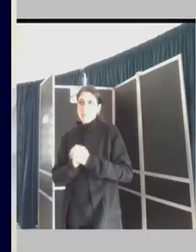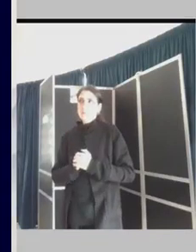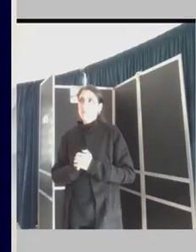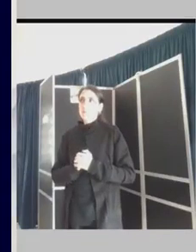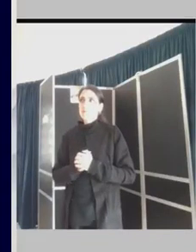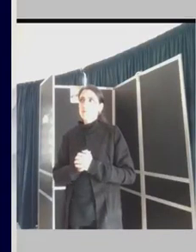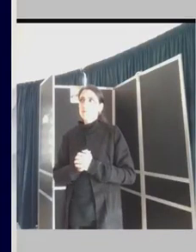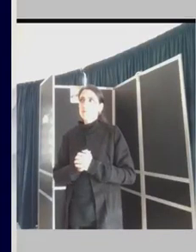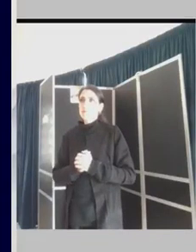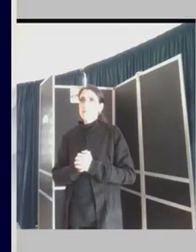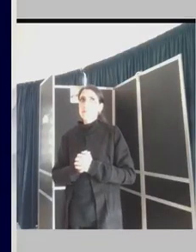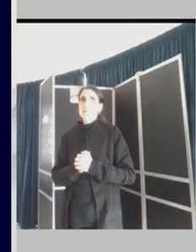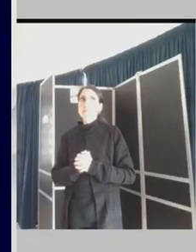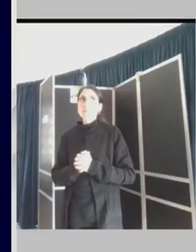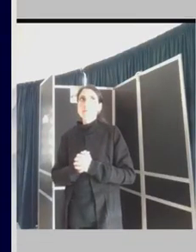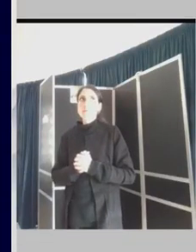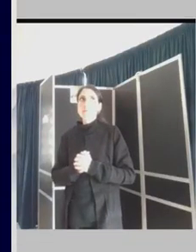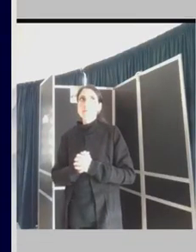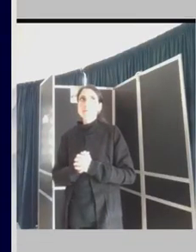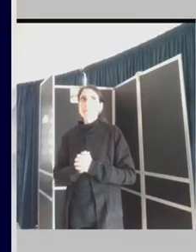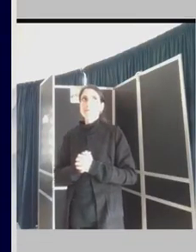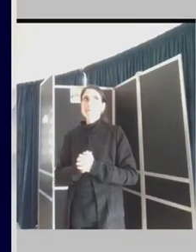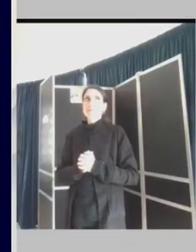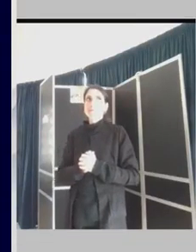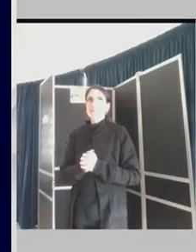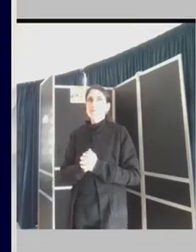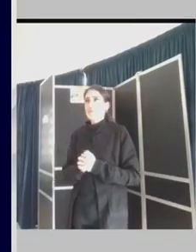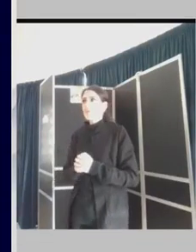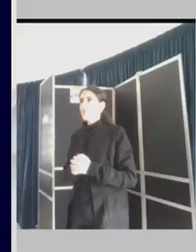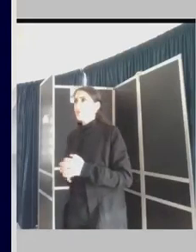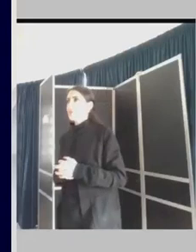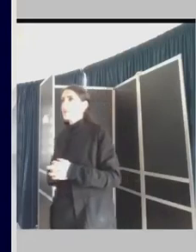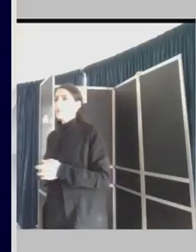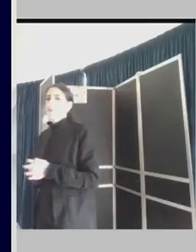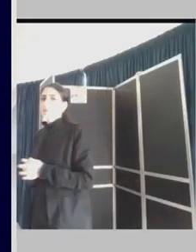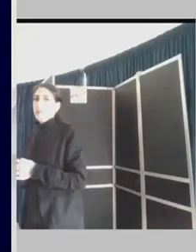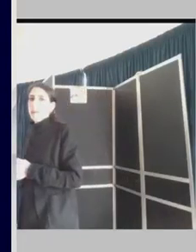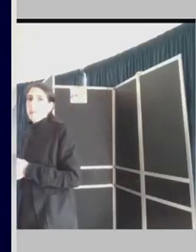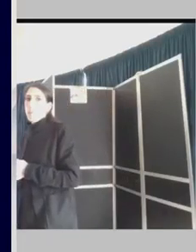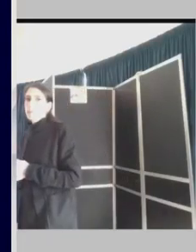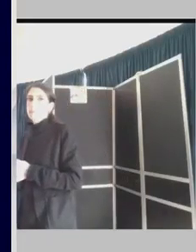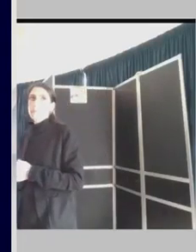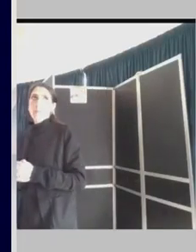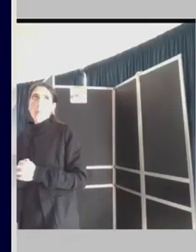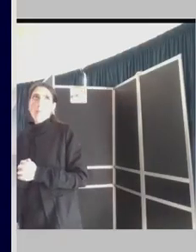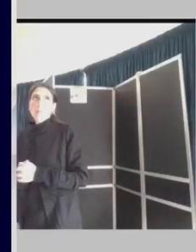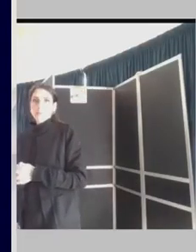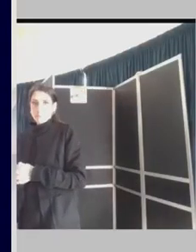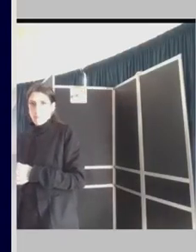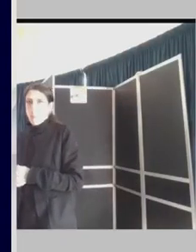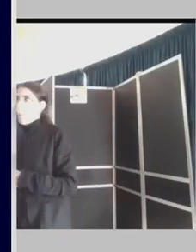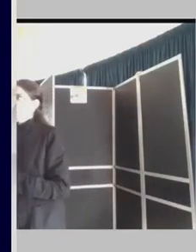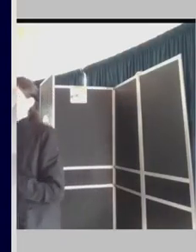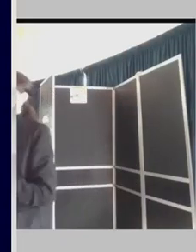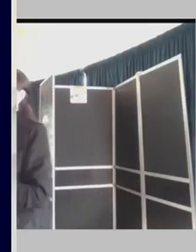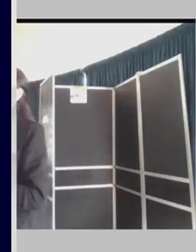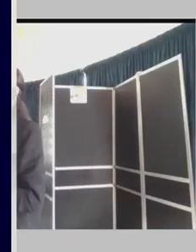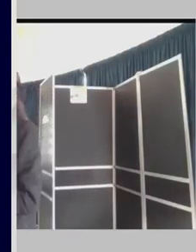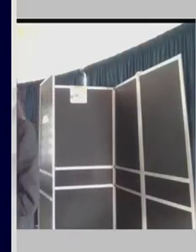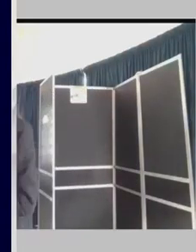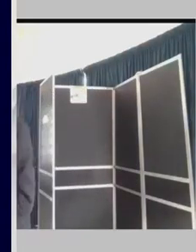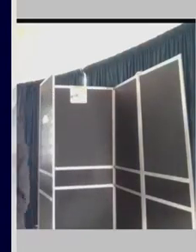Eccomi, sì esatto, è una parola facilissima, veramente semplice, ma che salva la vita